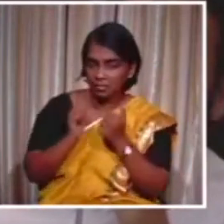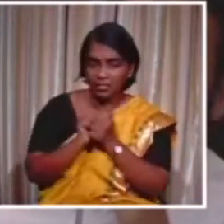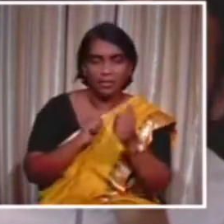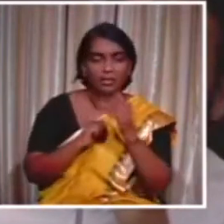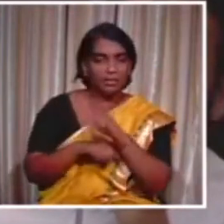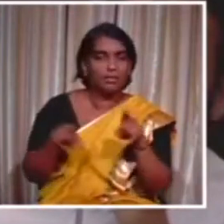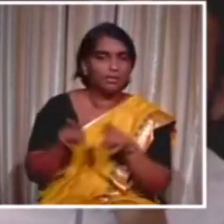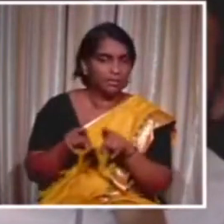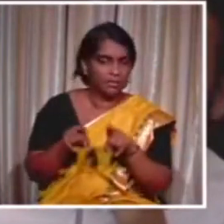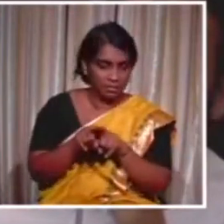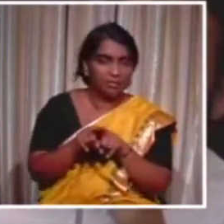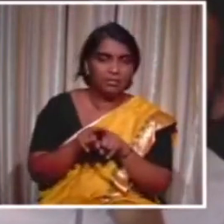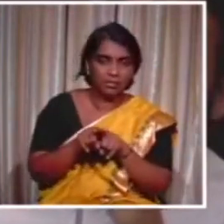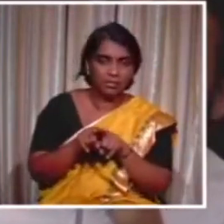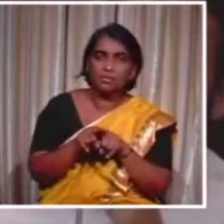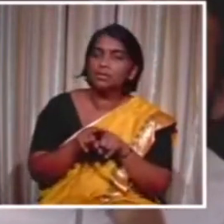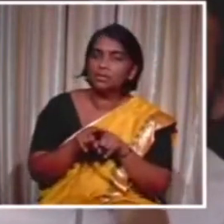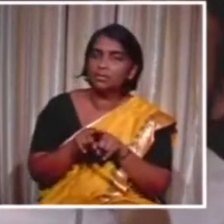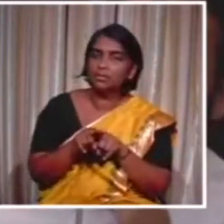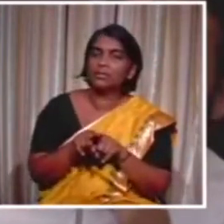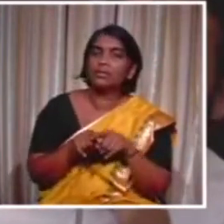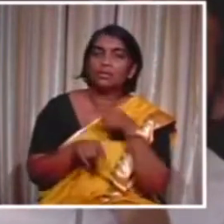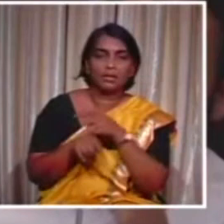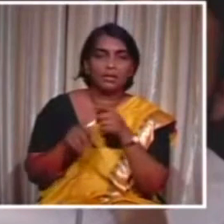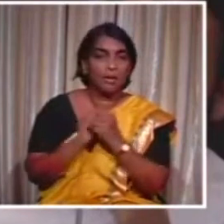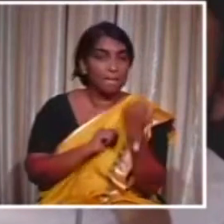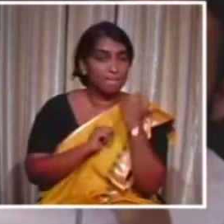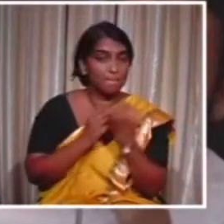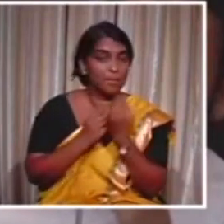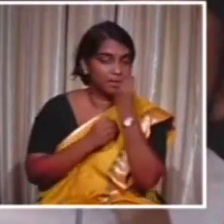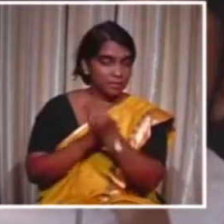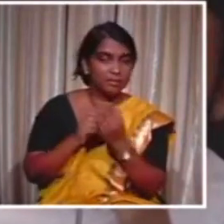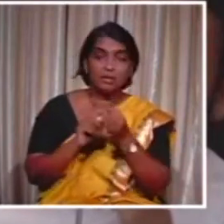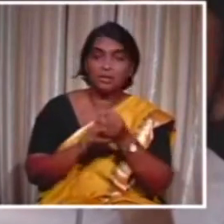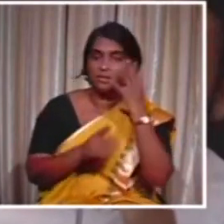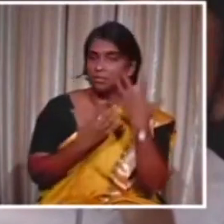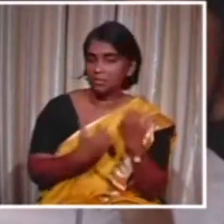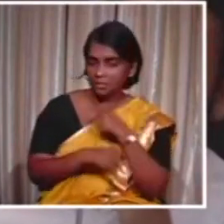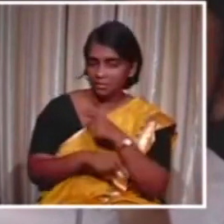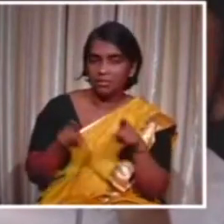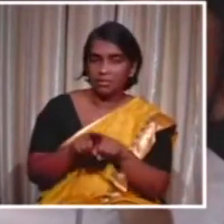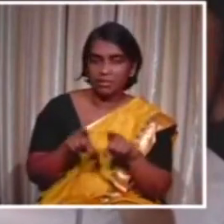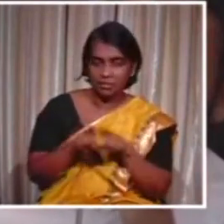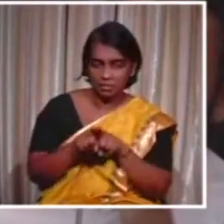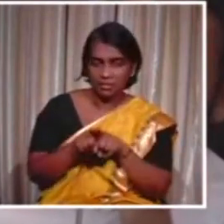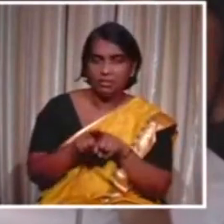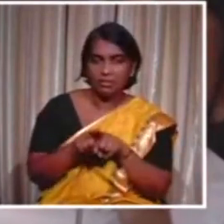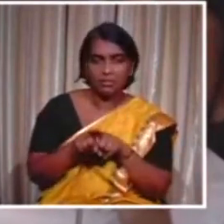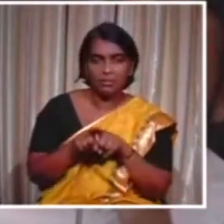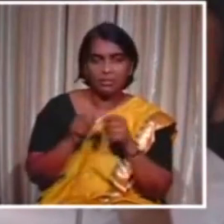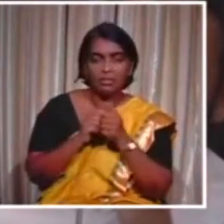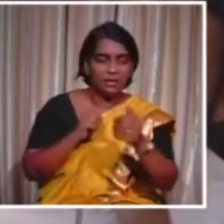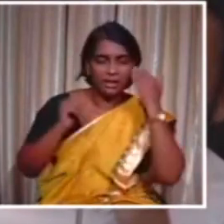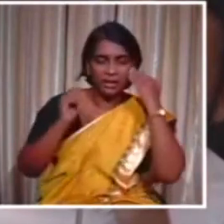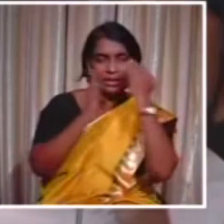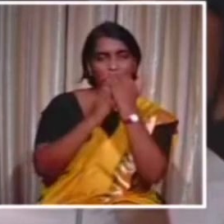penihiti. Enan janata wa niwem penihiti, desi obisi pahata, balaya wa janati puti waret toragan. E toragan lagi yara pasye, me ape